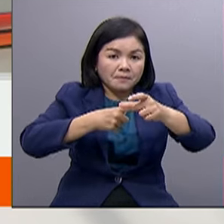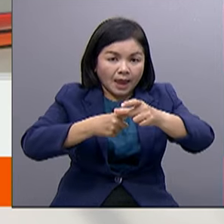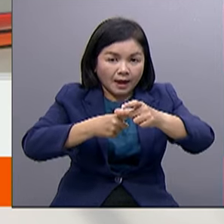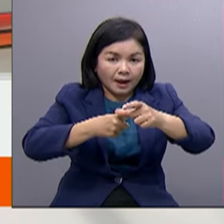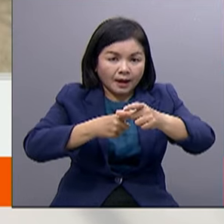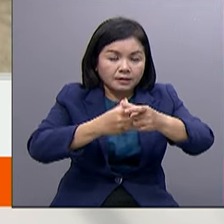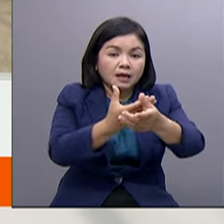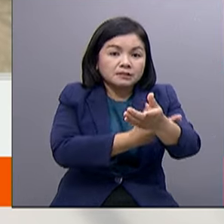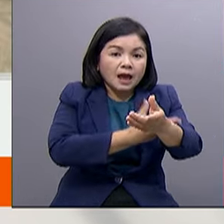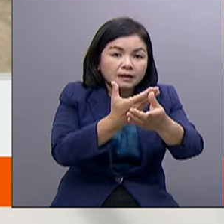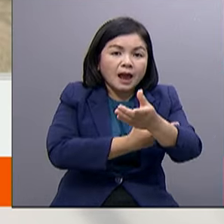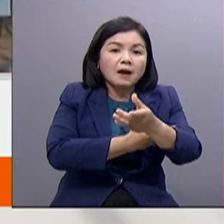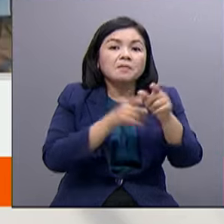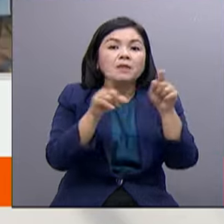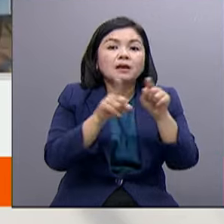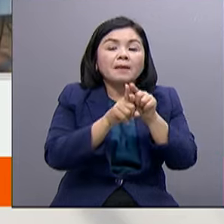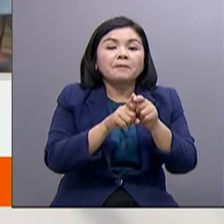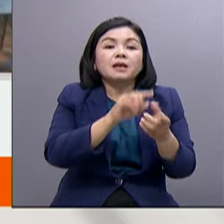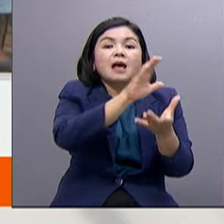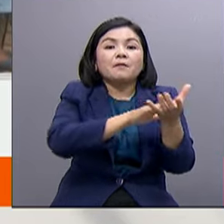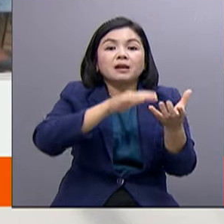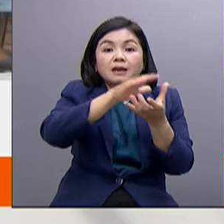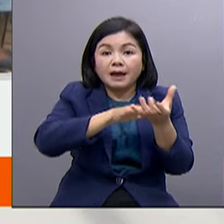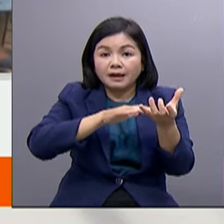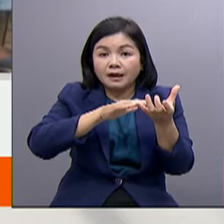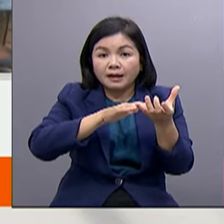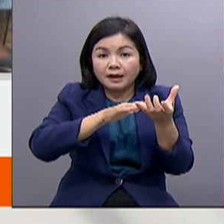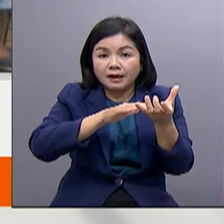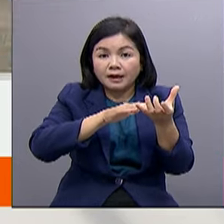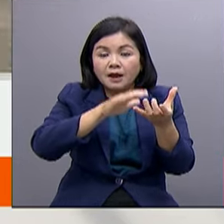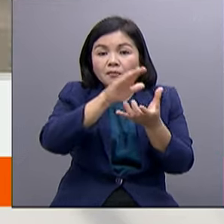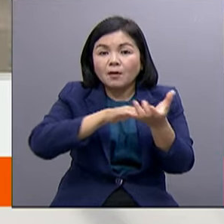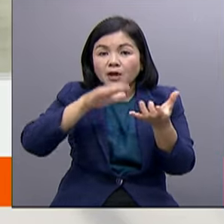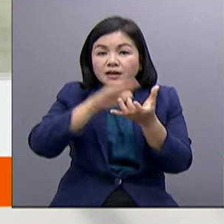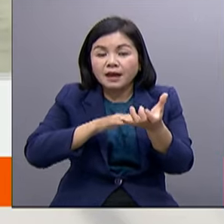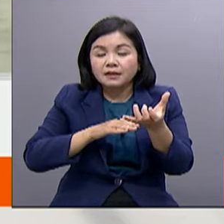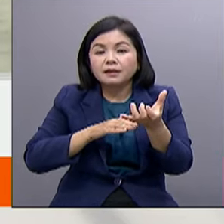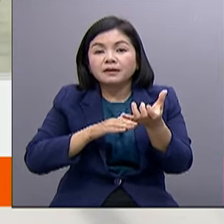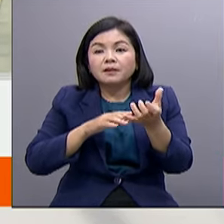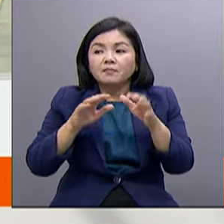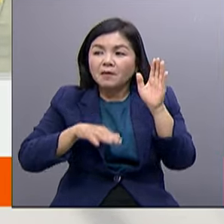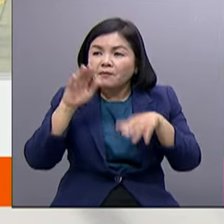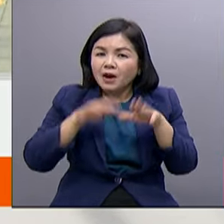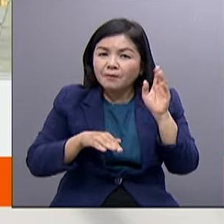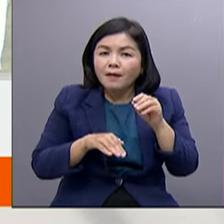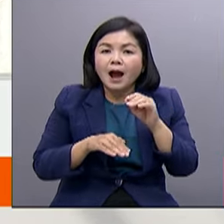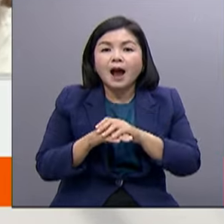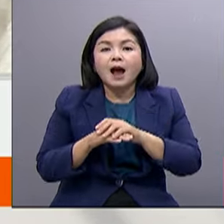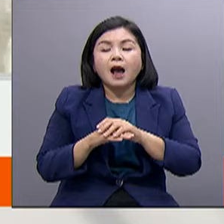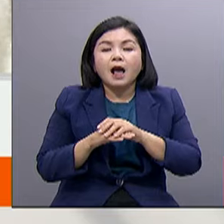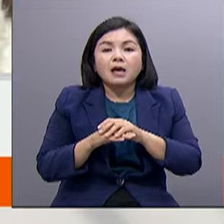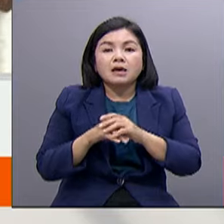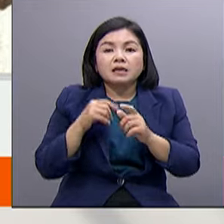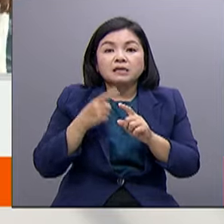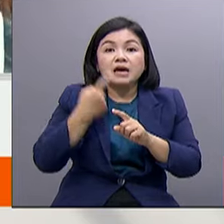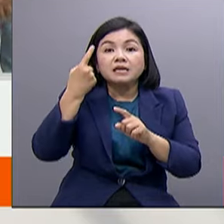ว่าเป็นพนันอย่างอ่อนใช่ไหมครับเพราะว่าความถี่มันไม่สูงมันแค่อาทิตย์เดือนละ2ครั้ง